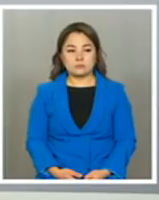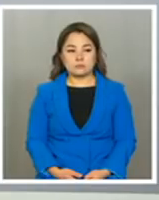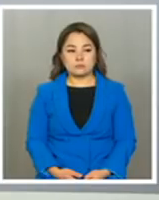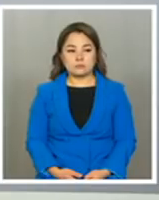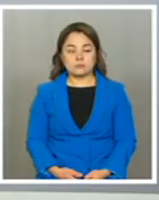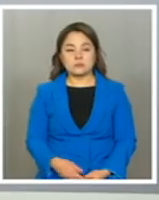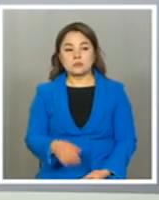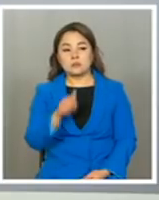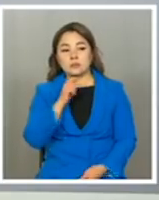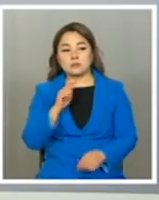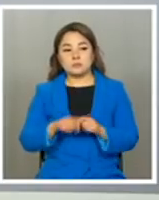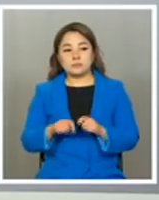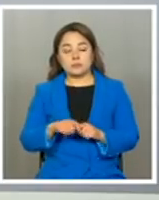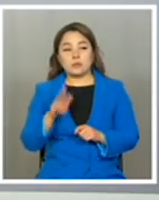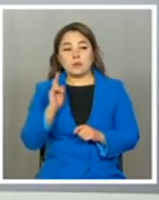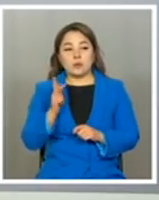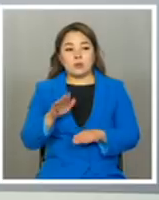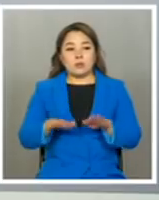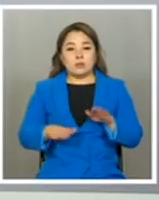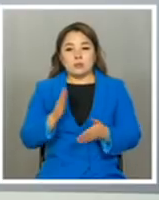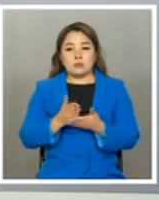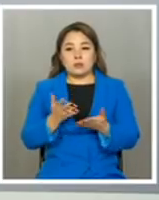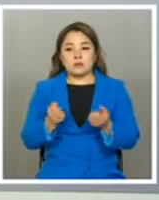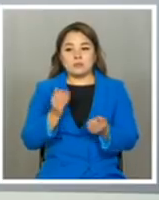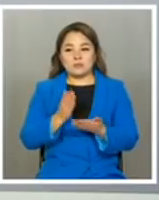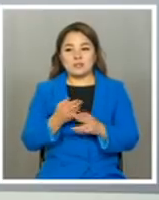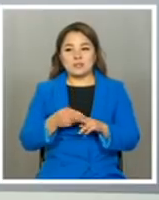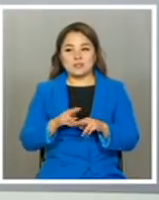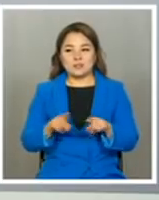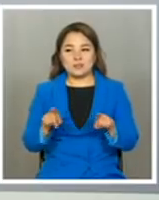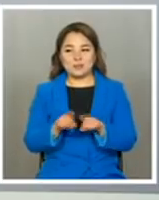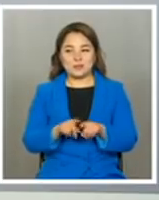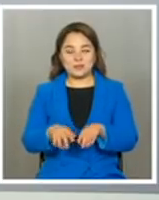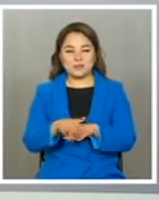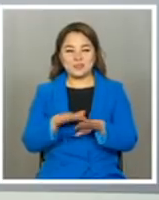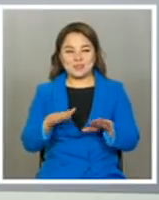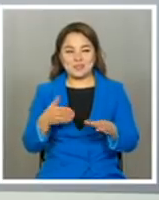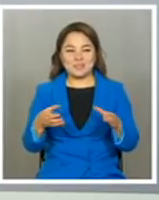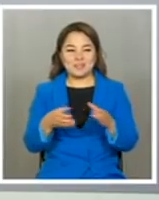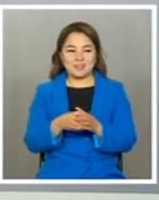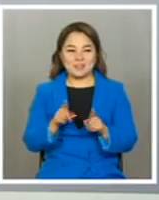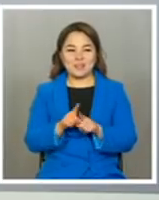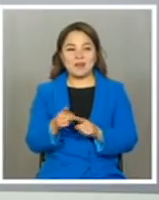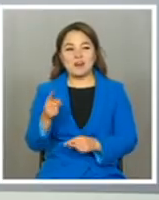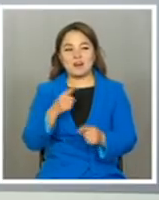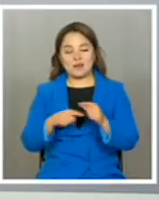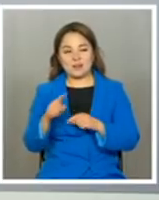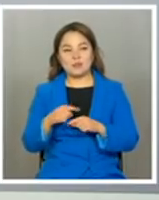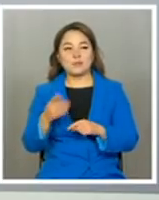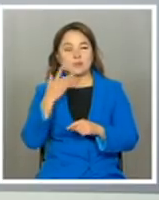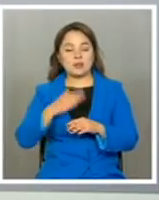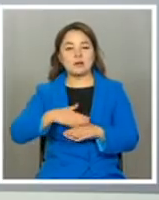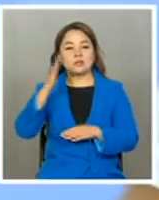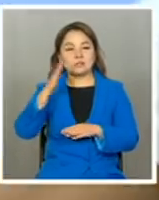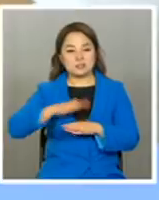Сыналушы 3 кг жүкті алып, тақтадағы белгіге сай қолын көтереді де арлы-берлі қозғалтады.